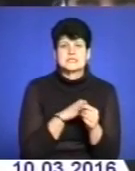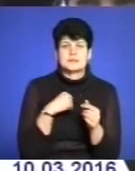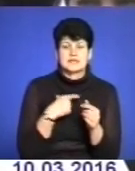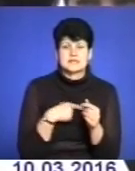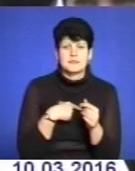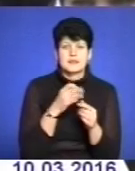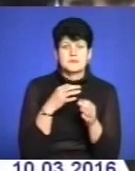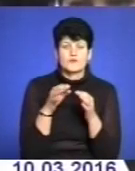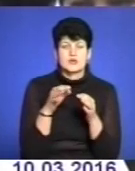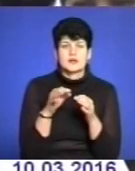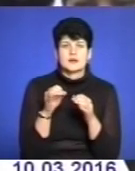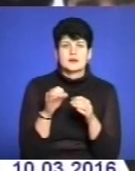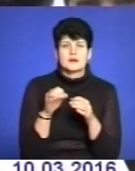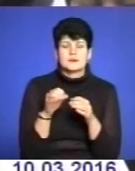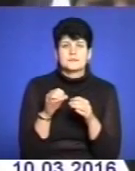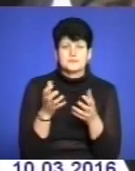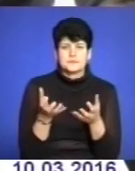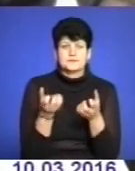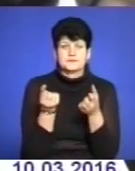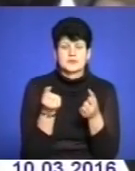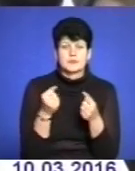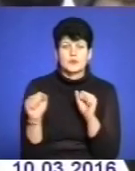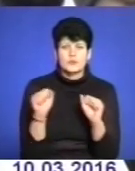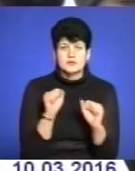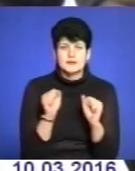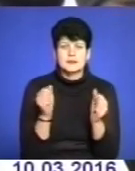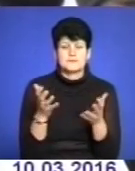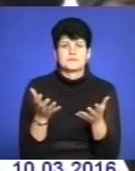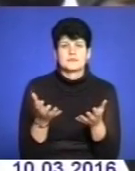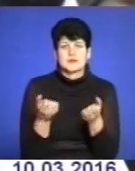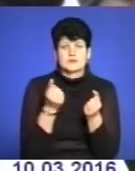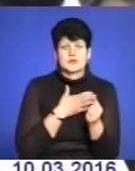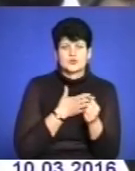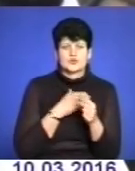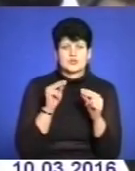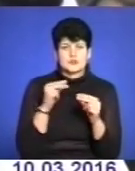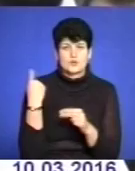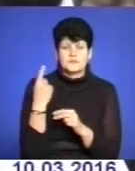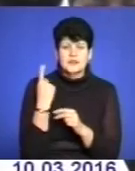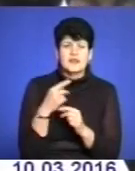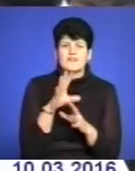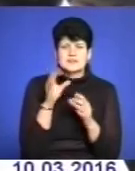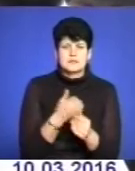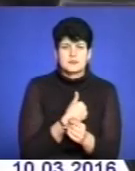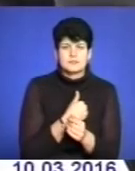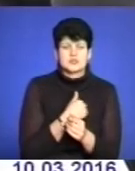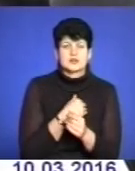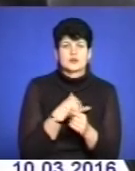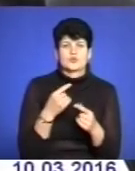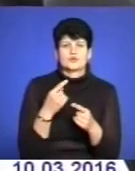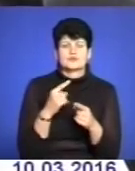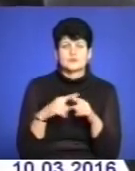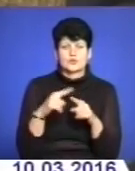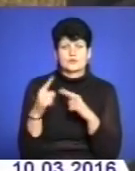підводьте командира, ну і не підводьте честь нашої області. Я всім бажаю вам щасливої дороги і найшвидшого